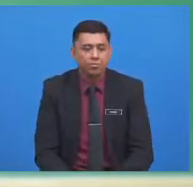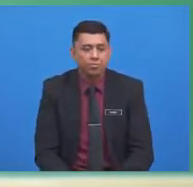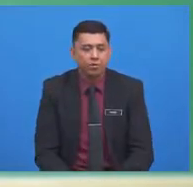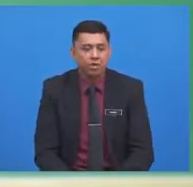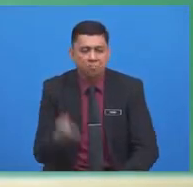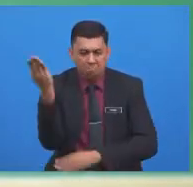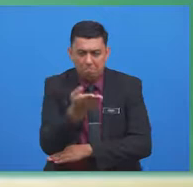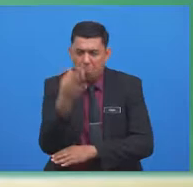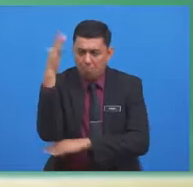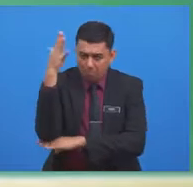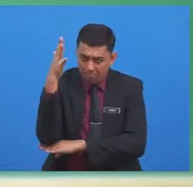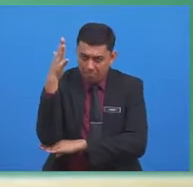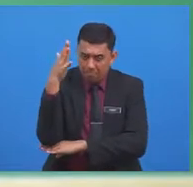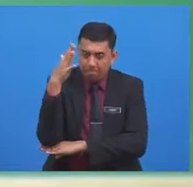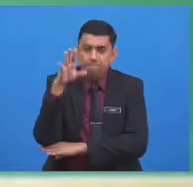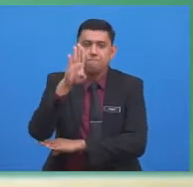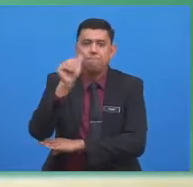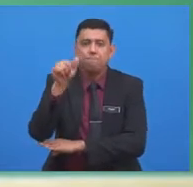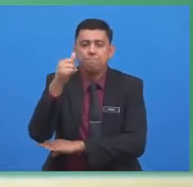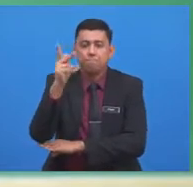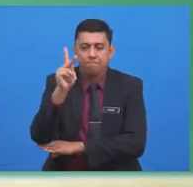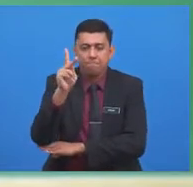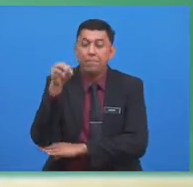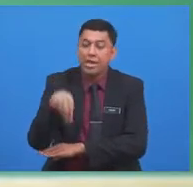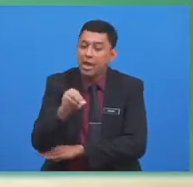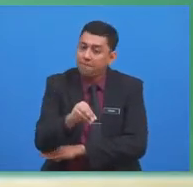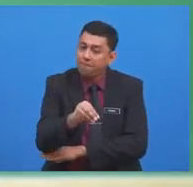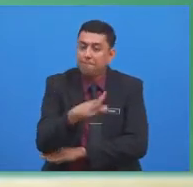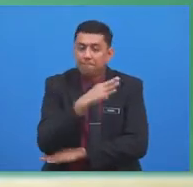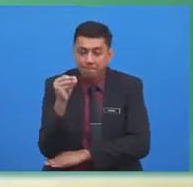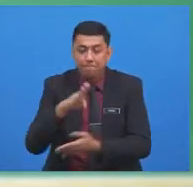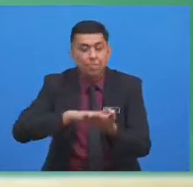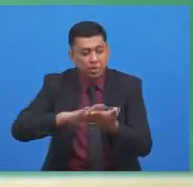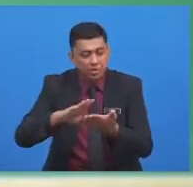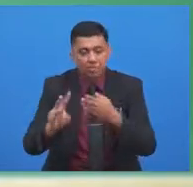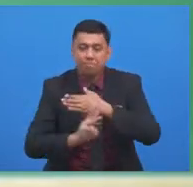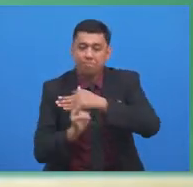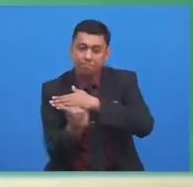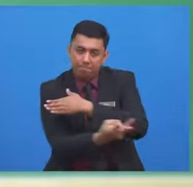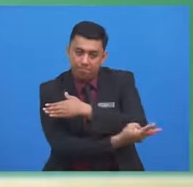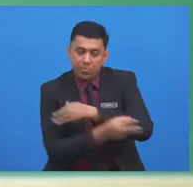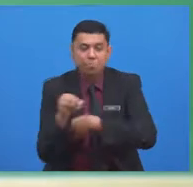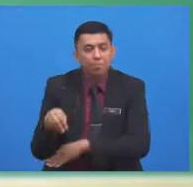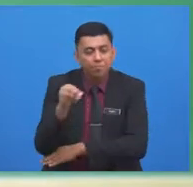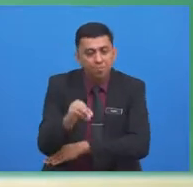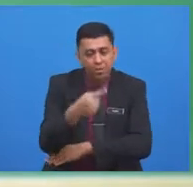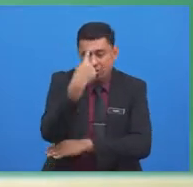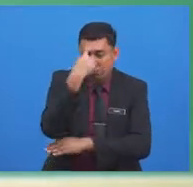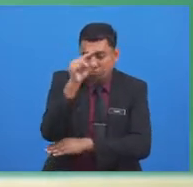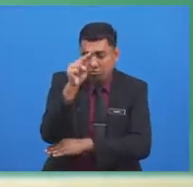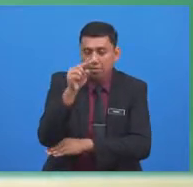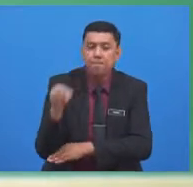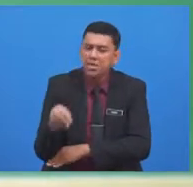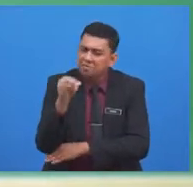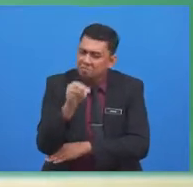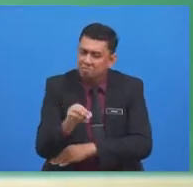menebang pokok, membajak, menanam dan membersihkan kawasan pertanian untuk penanaman